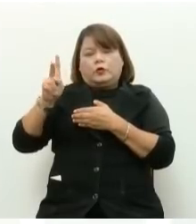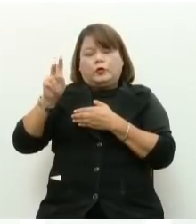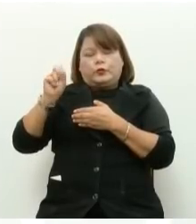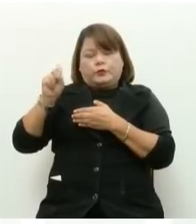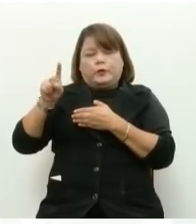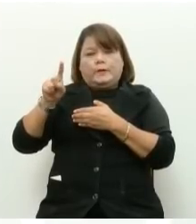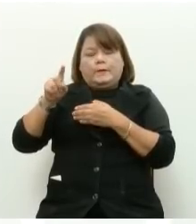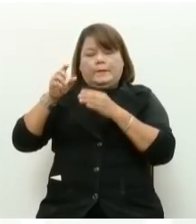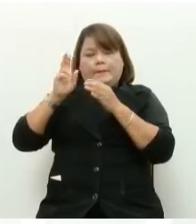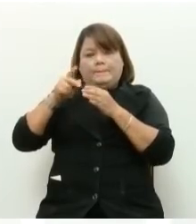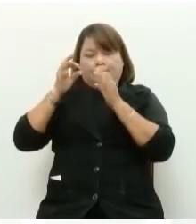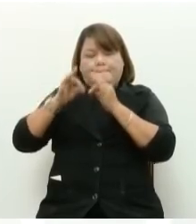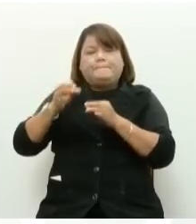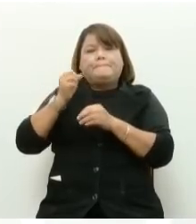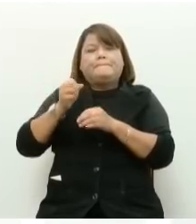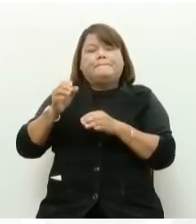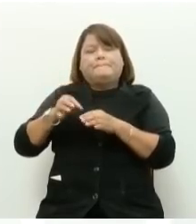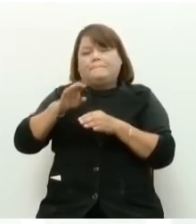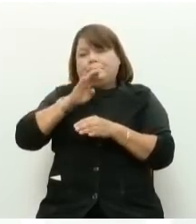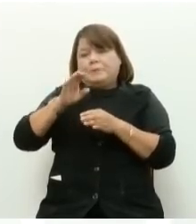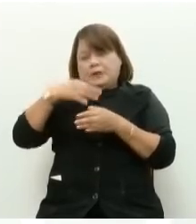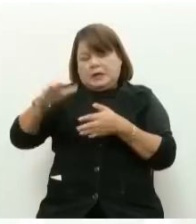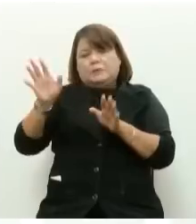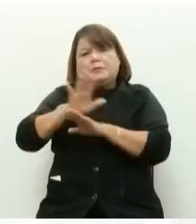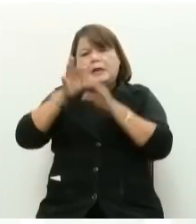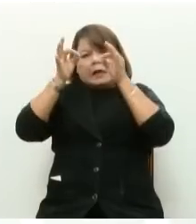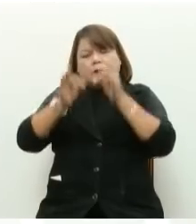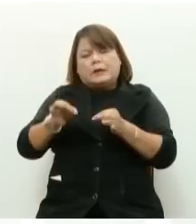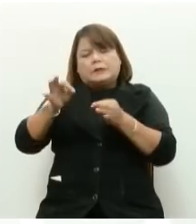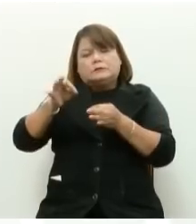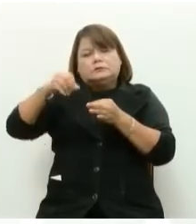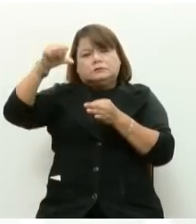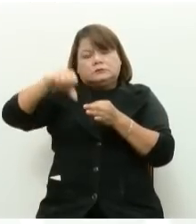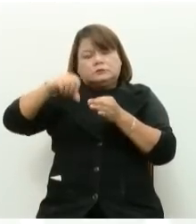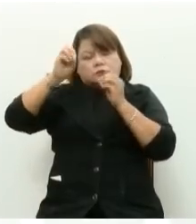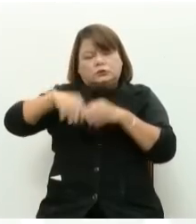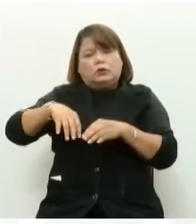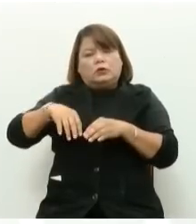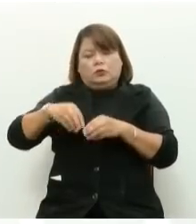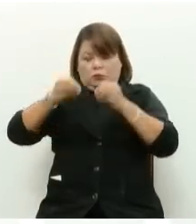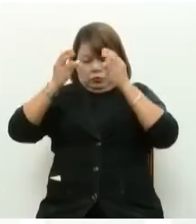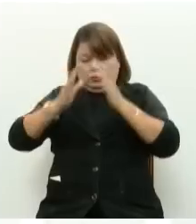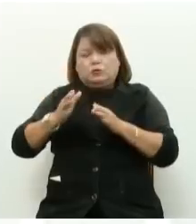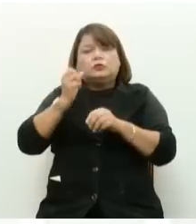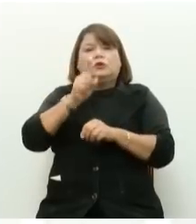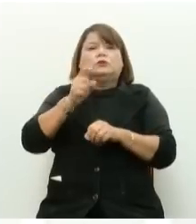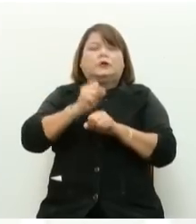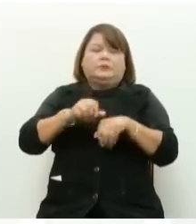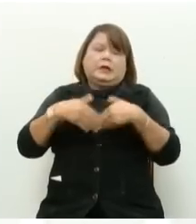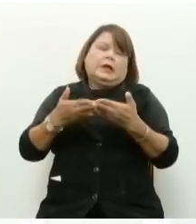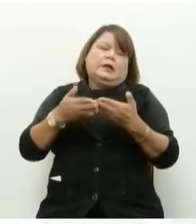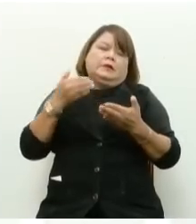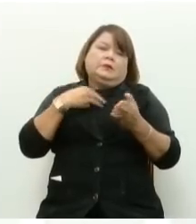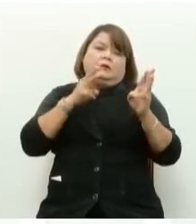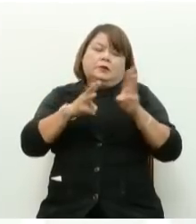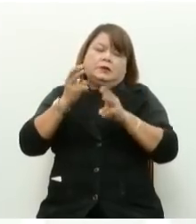ไม่อนุมัติทำอย่างไรเราในฐานะเขตพื้นที่แล้วก็ตัวคุณครูผู้ได้รับผลกระทบเนี่ยเราควรจะมีวิธี